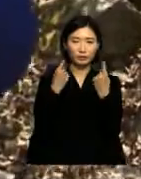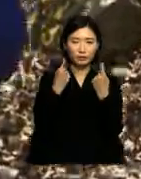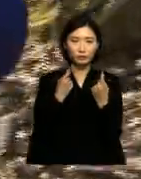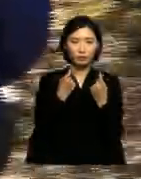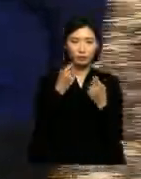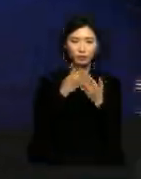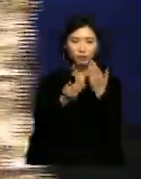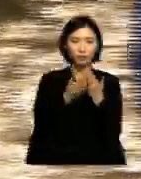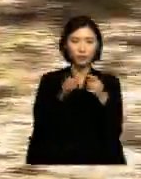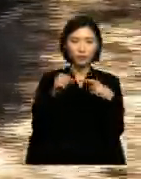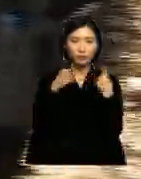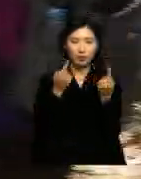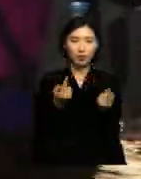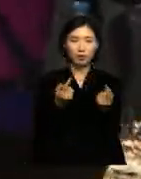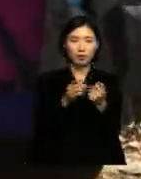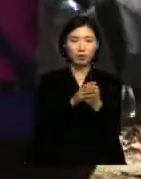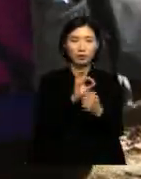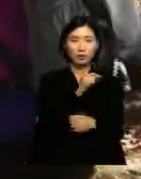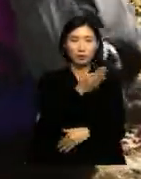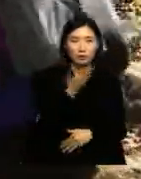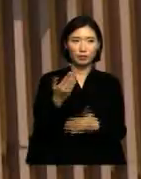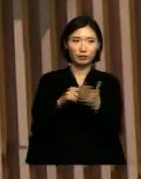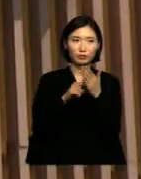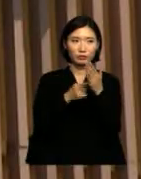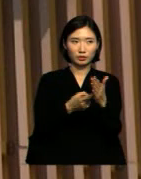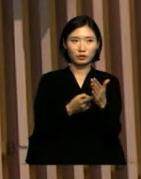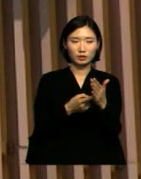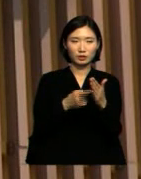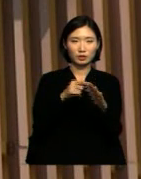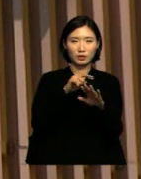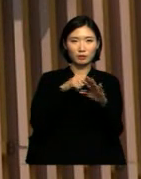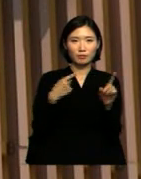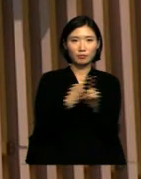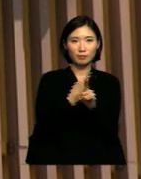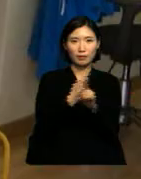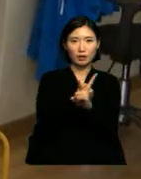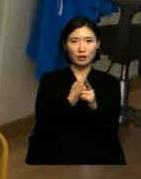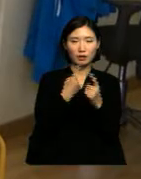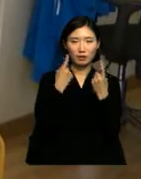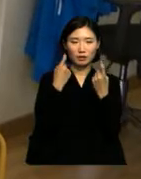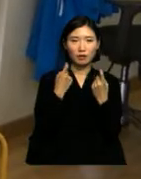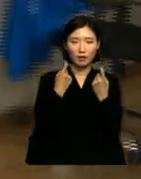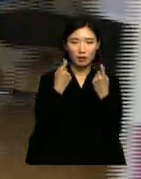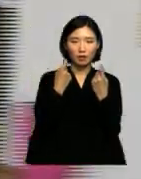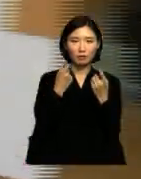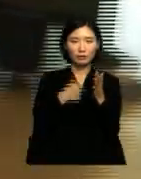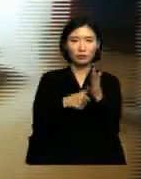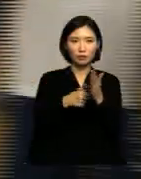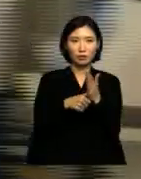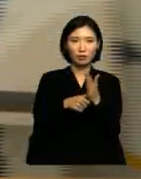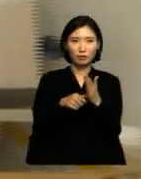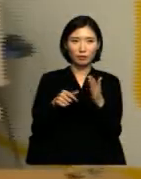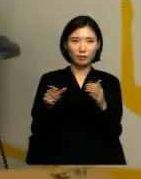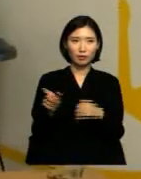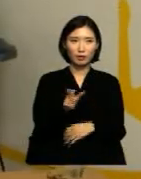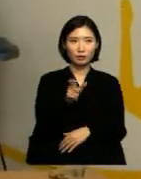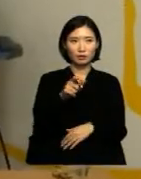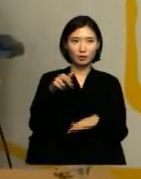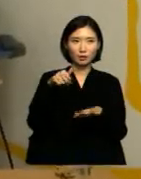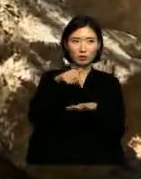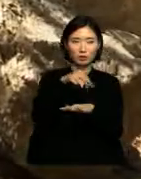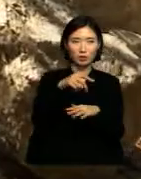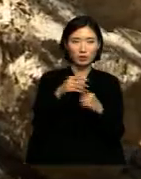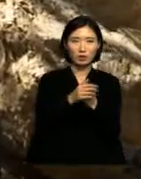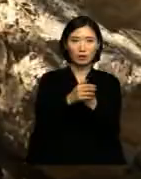나섰습니다. 헬스 투어는 양평군이 추진하는 힐링 관련 여행 상품으로 여행 과정에서 걷기와 산림요법